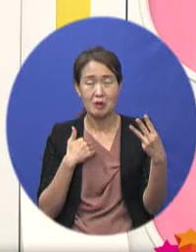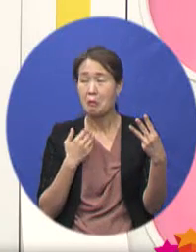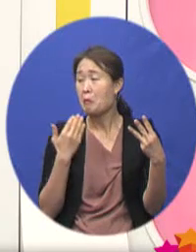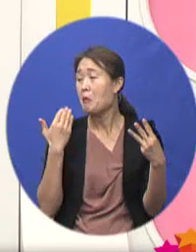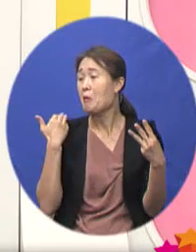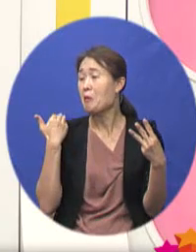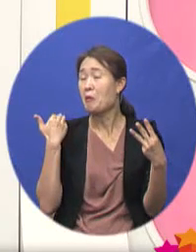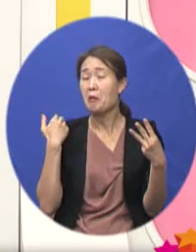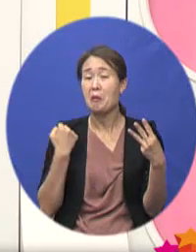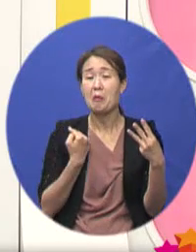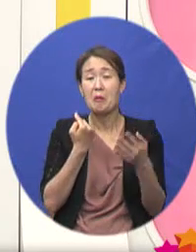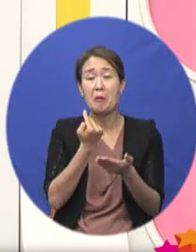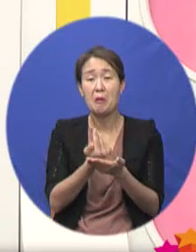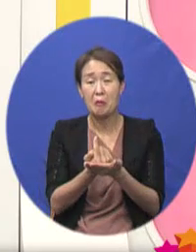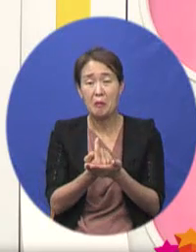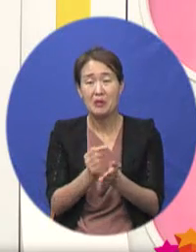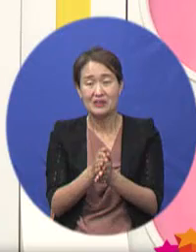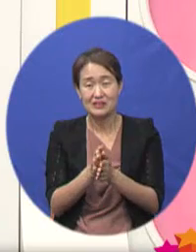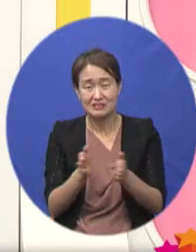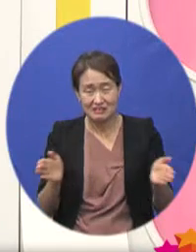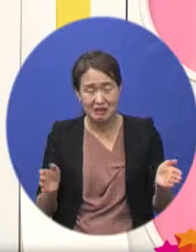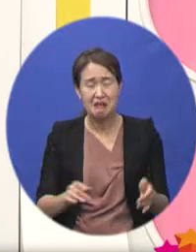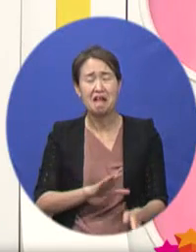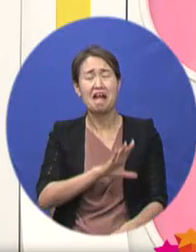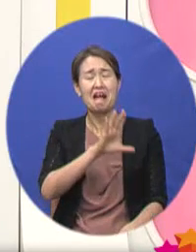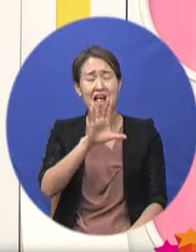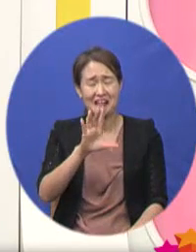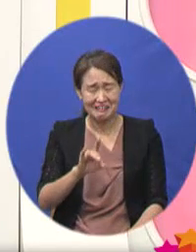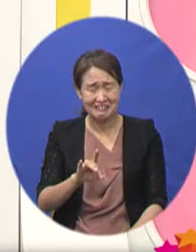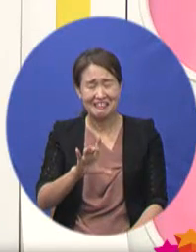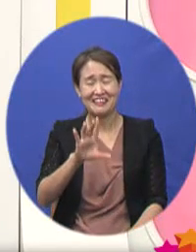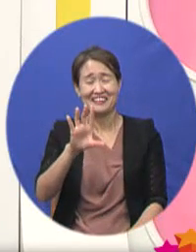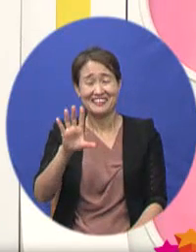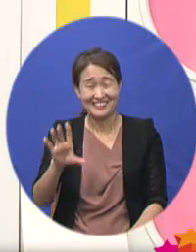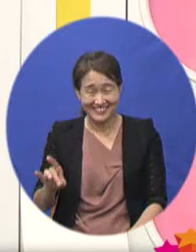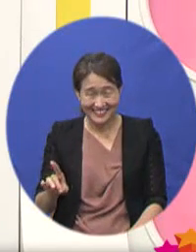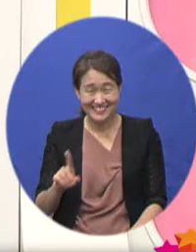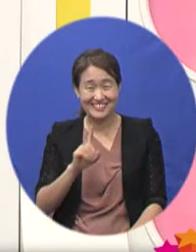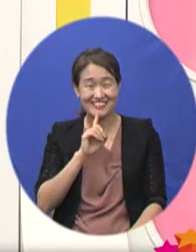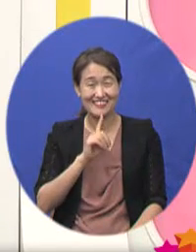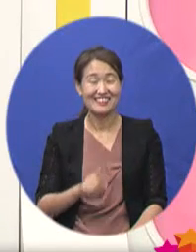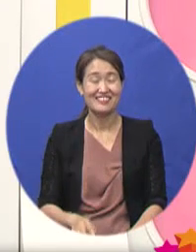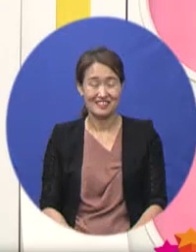예. 몇째 나오고, 이제 그러는데. 예. 네. 예,